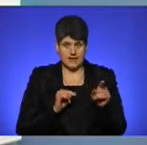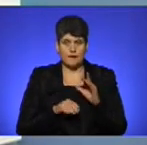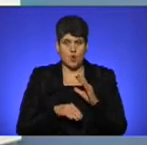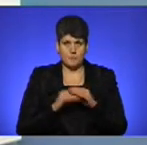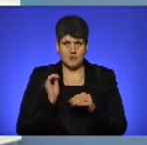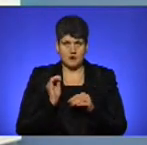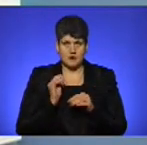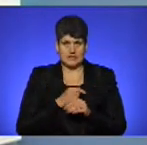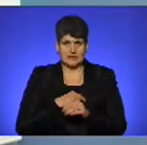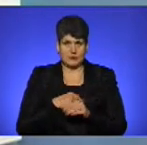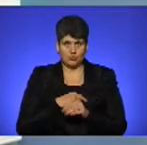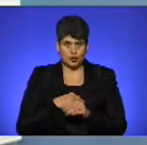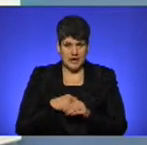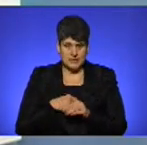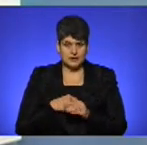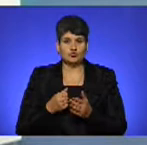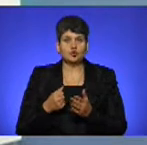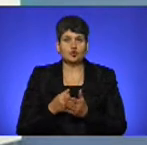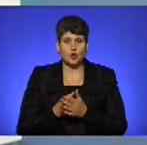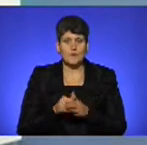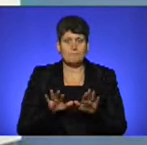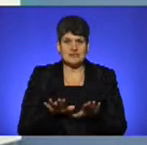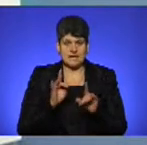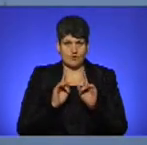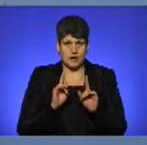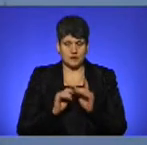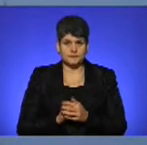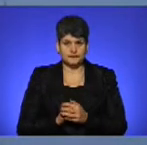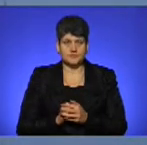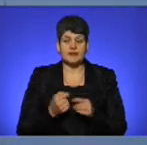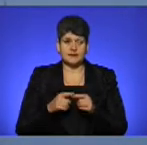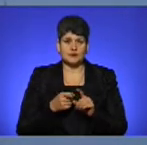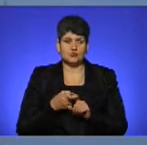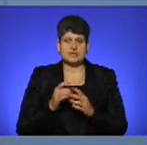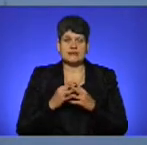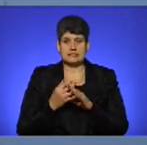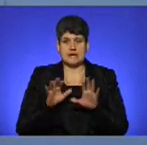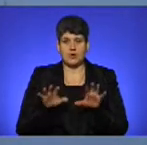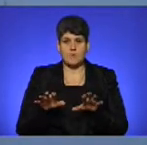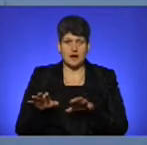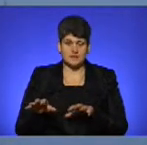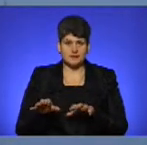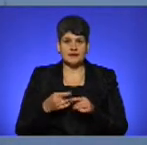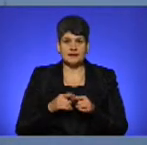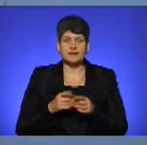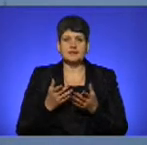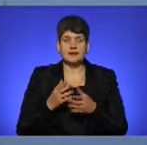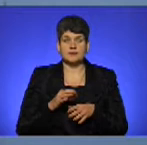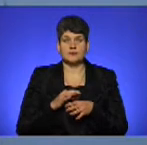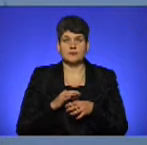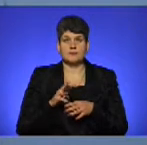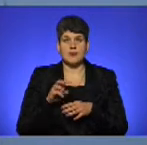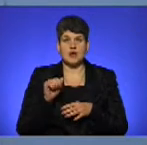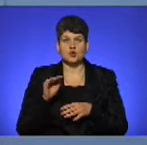обирають депутатів до місцевої ради. До місцевої ради. Це стосується сільських громад. Там, де здійснюється за